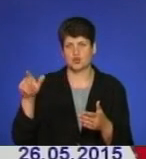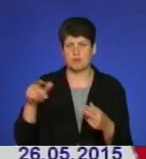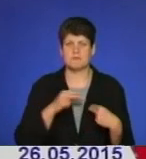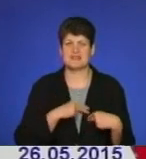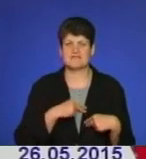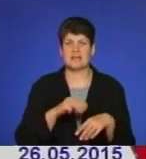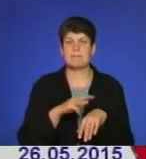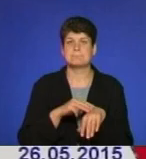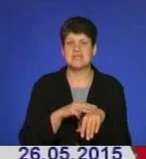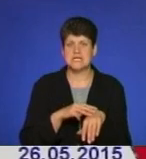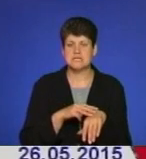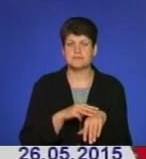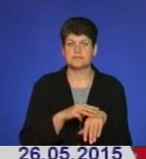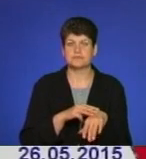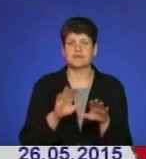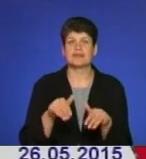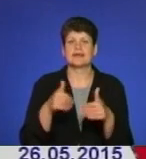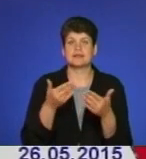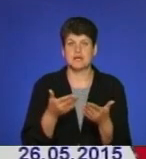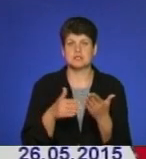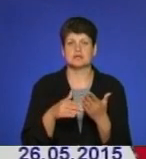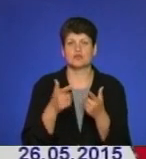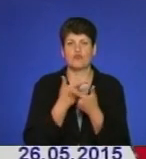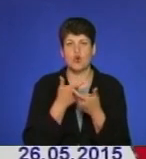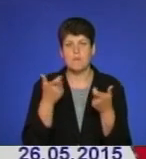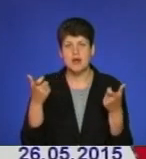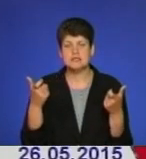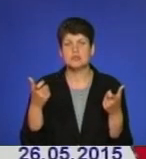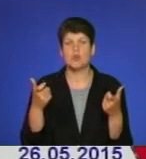працівникам міліції, надасть інформацію про